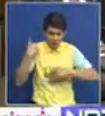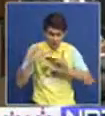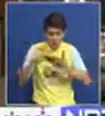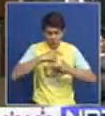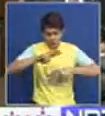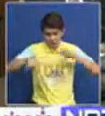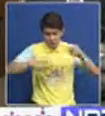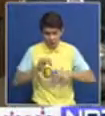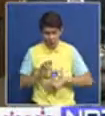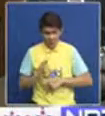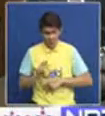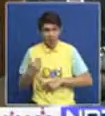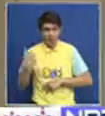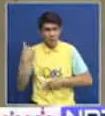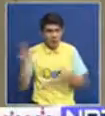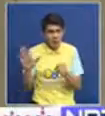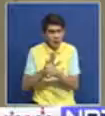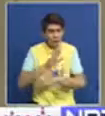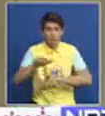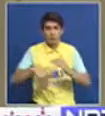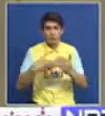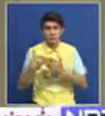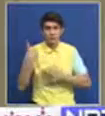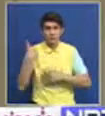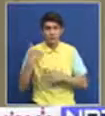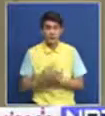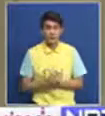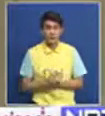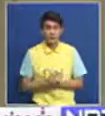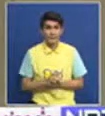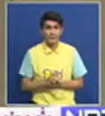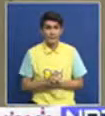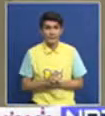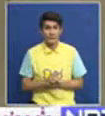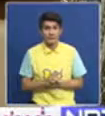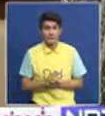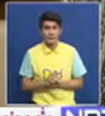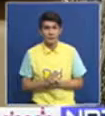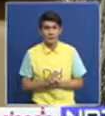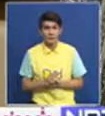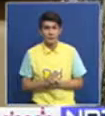แลผู้ป่วยโรคไตเรื้อรังครอบคลุมมากขึ้น